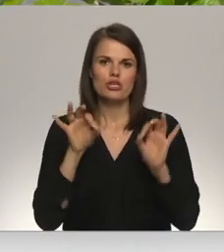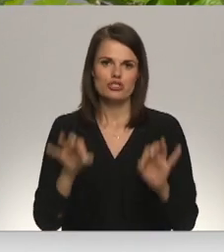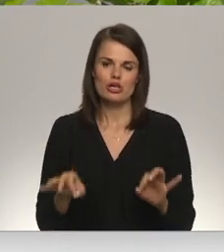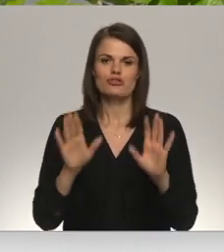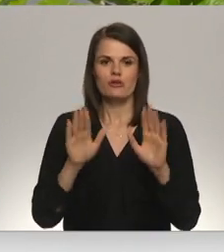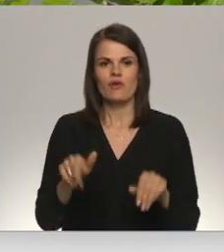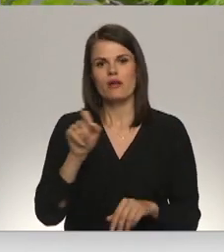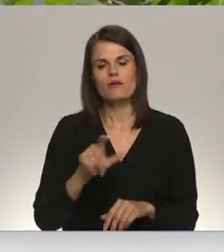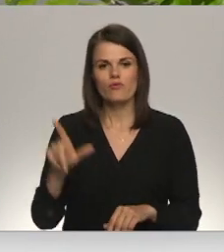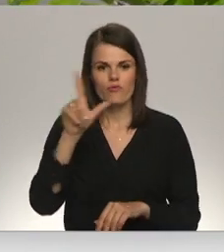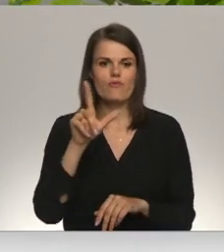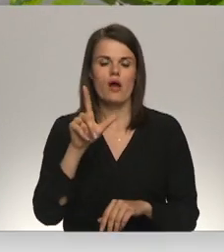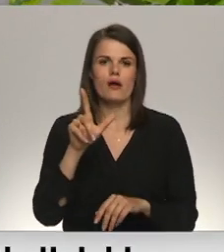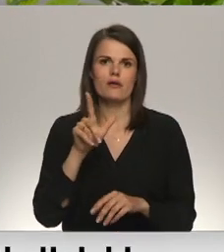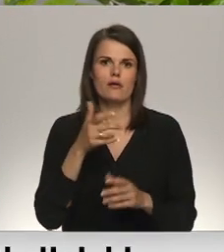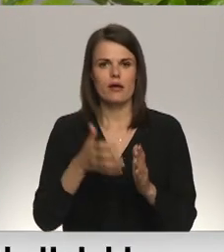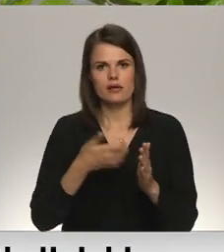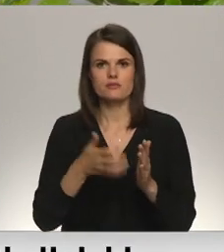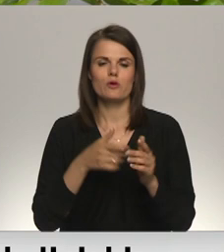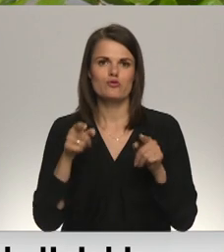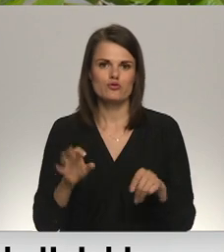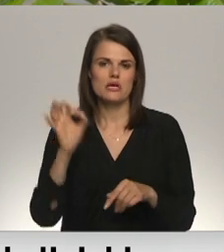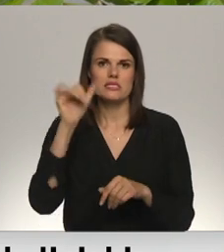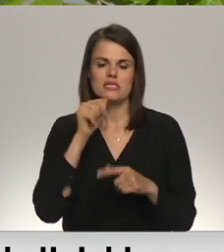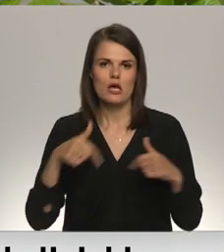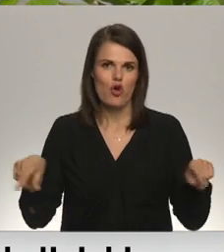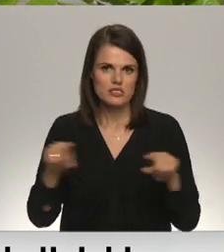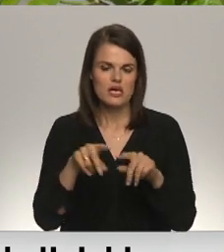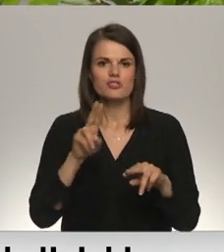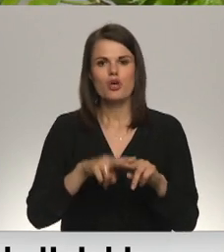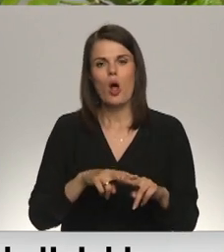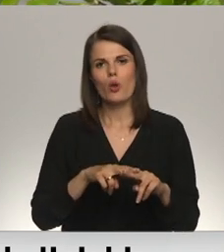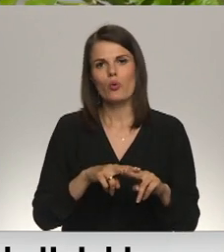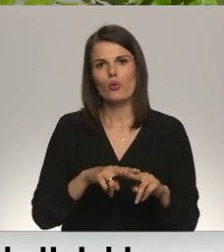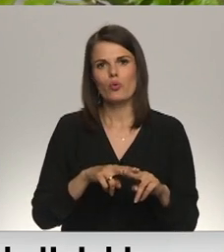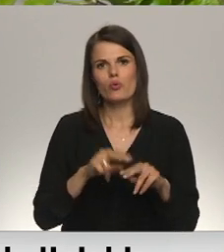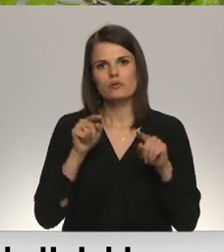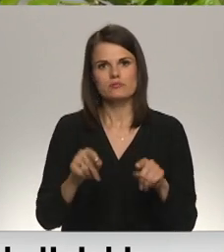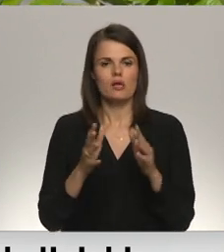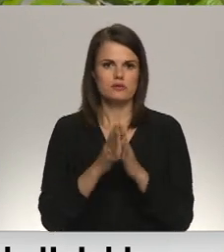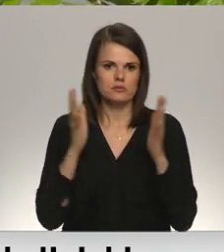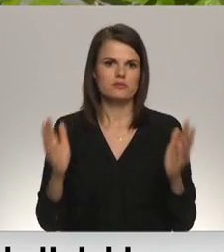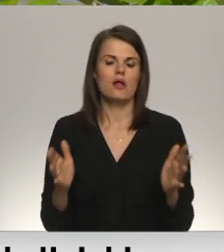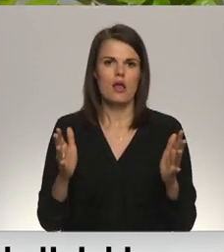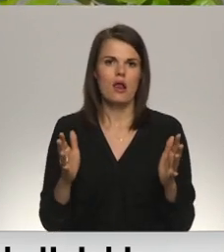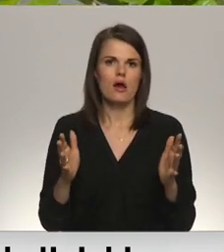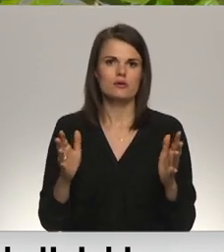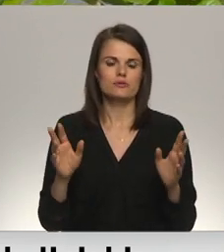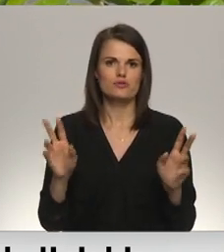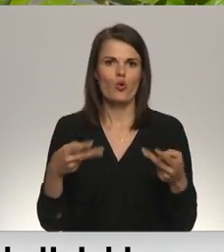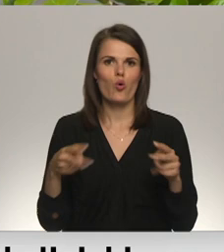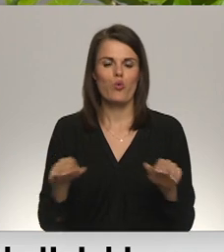varētu vairāk eksploatēt lūk šo te dzintara koncertzāli un vispār tās lielās